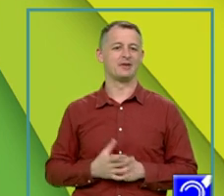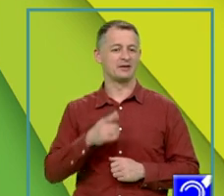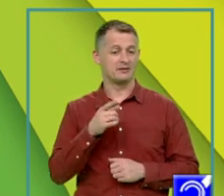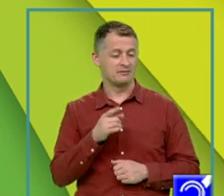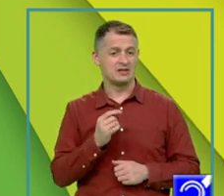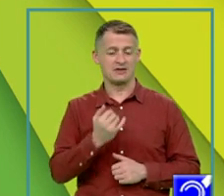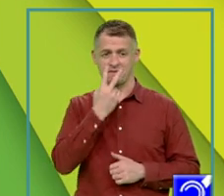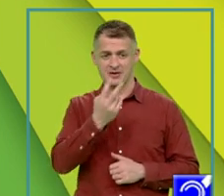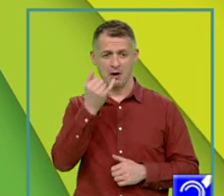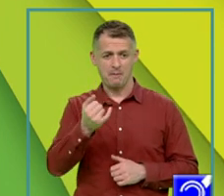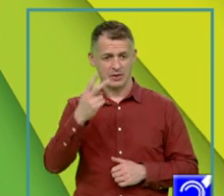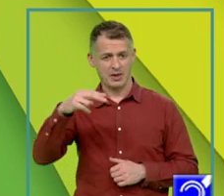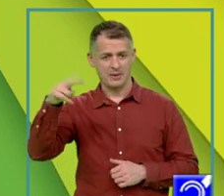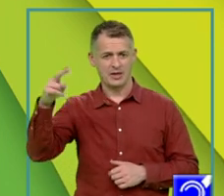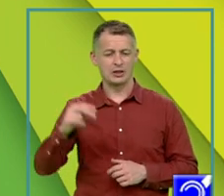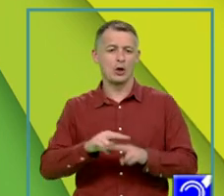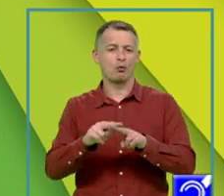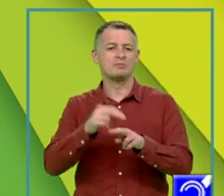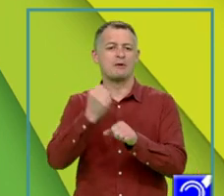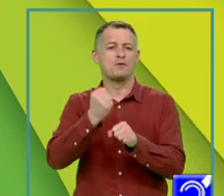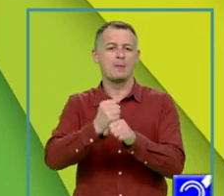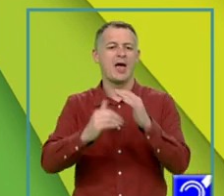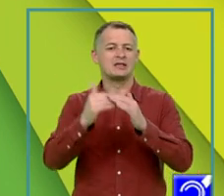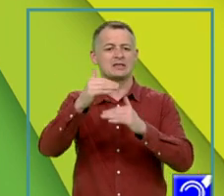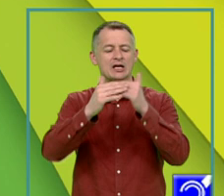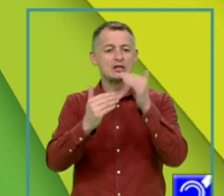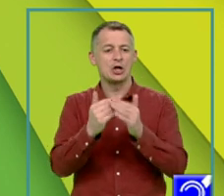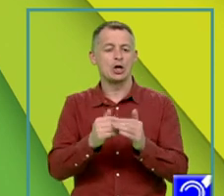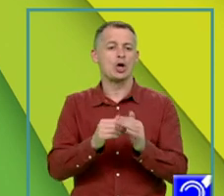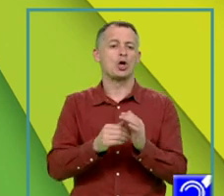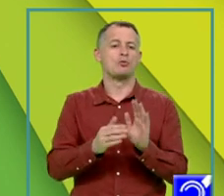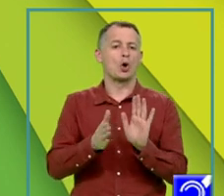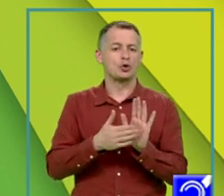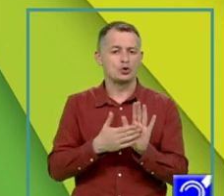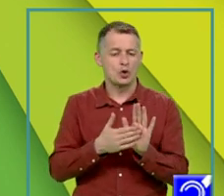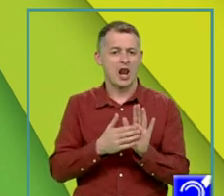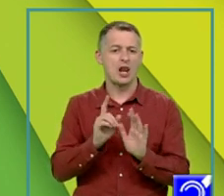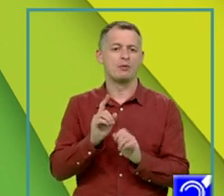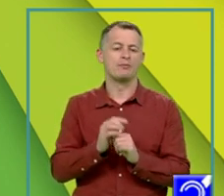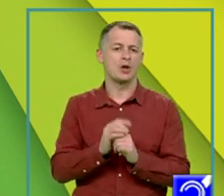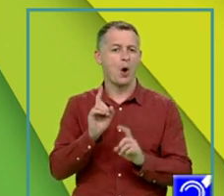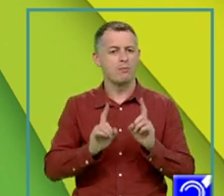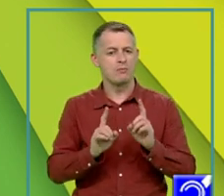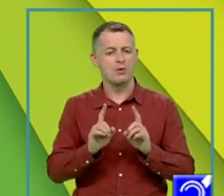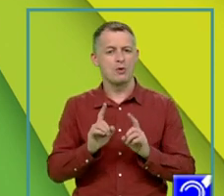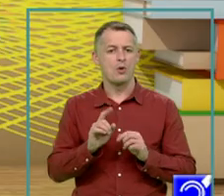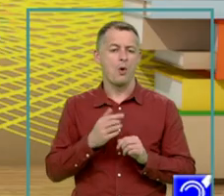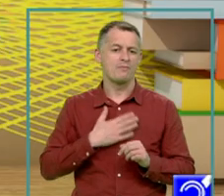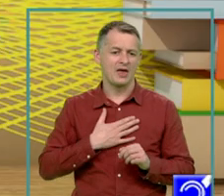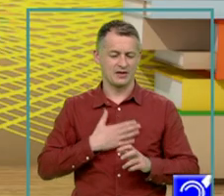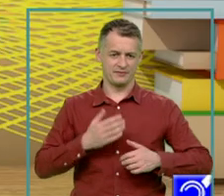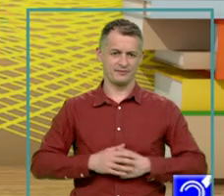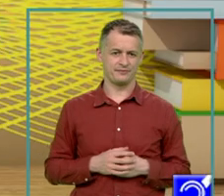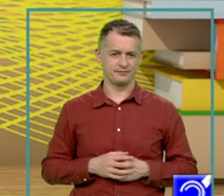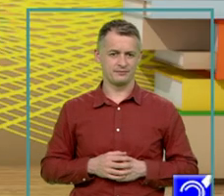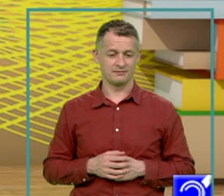să vedem mai departe Cum se formează condiționalul optativ în vasul ca să îl Priviți ca să vă fi mai ușor